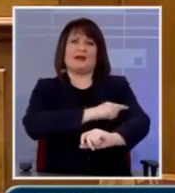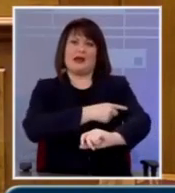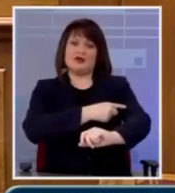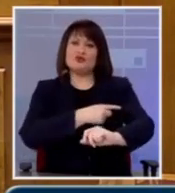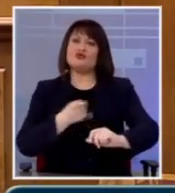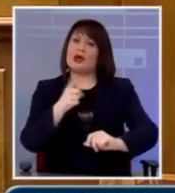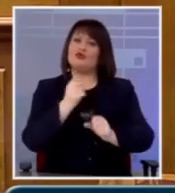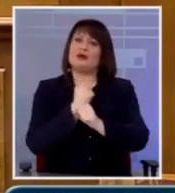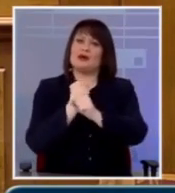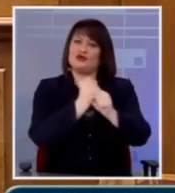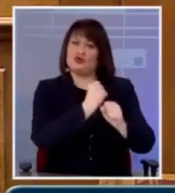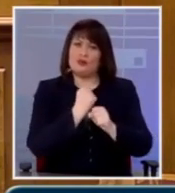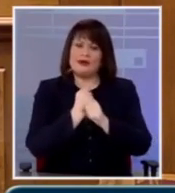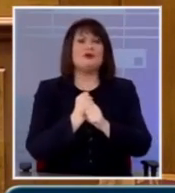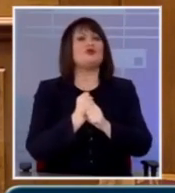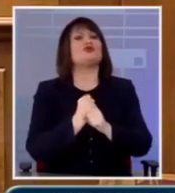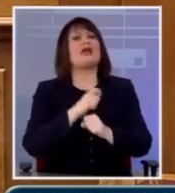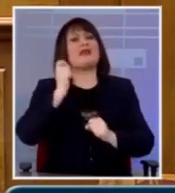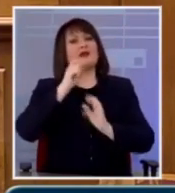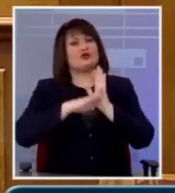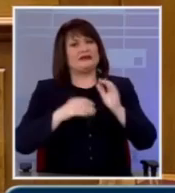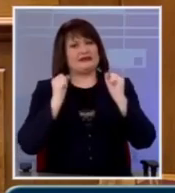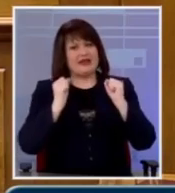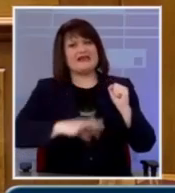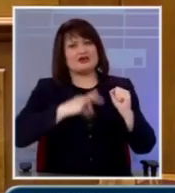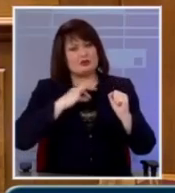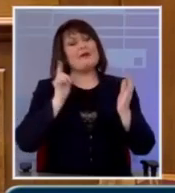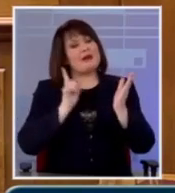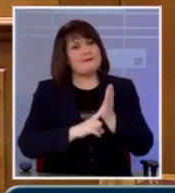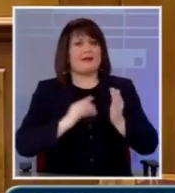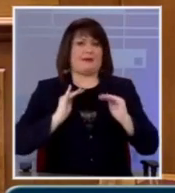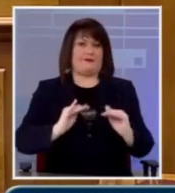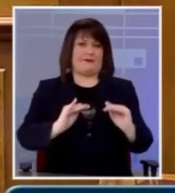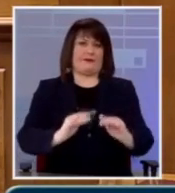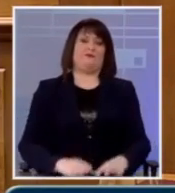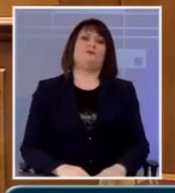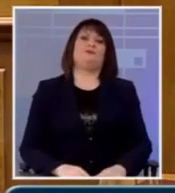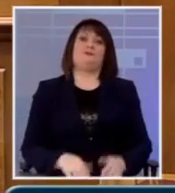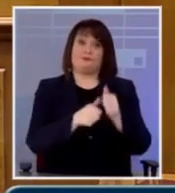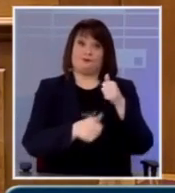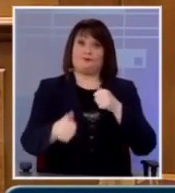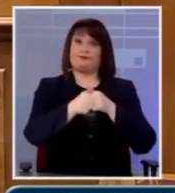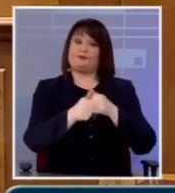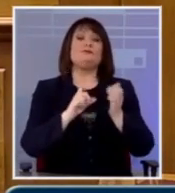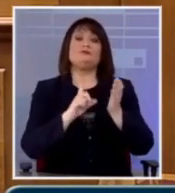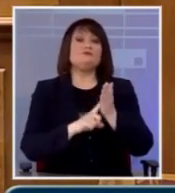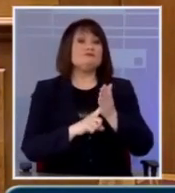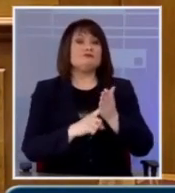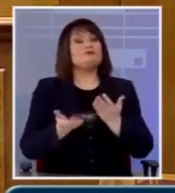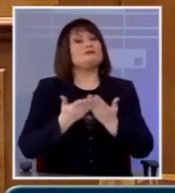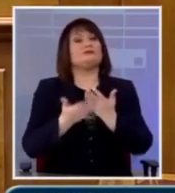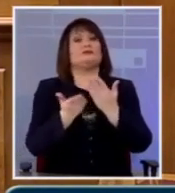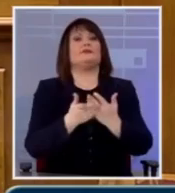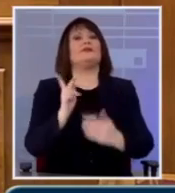υπόλοιπους εργαζόμενους την επιβίωση του ΕΣΥ και την αξιοπρέπεια των ασθενών. Πρωταρχικό μας μέλημα είναι να ανακουφίσουμε